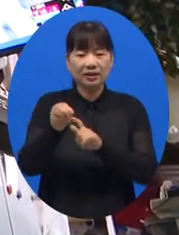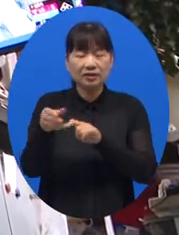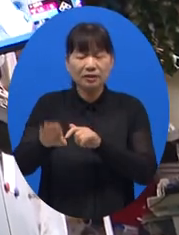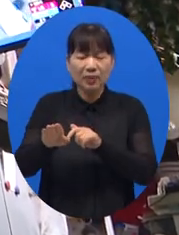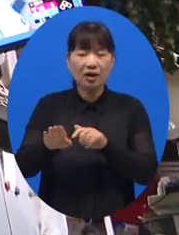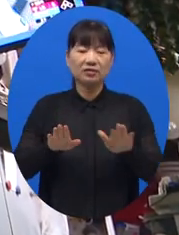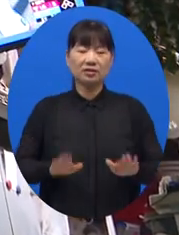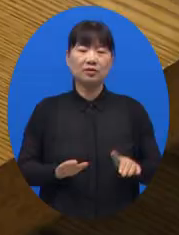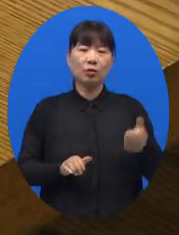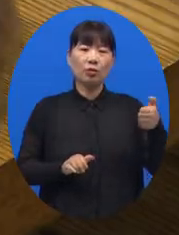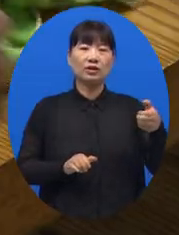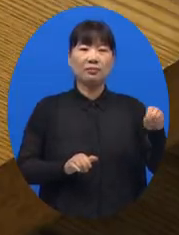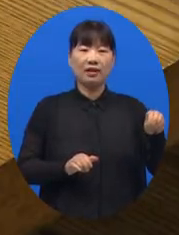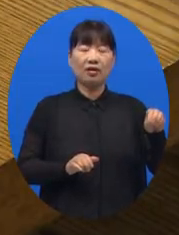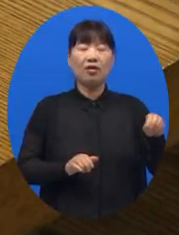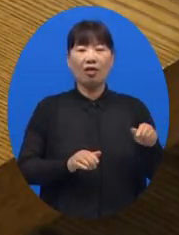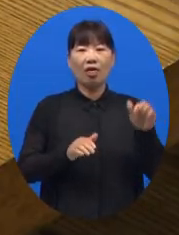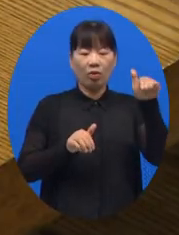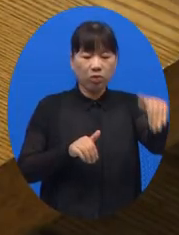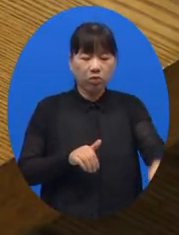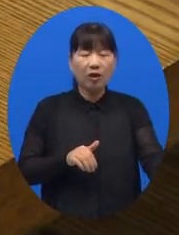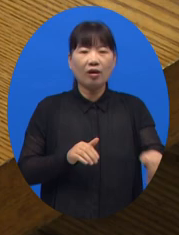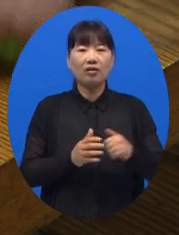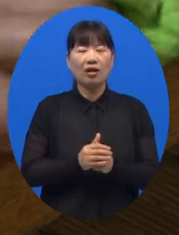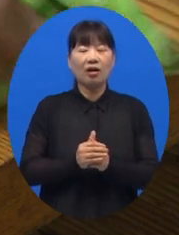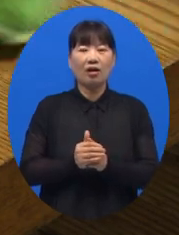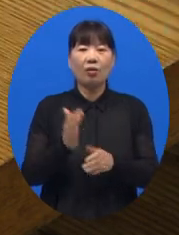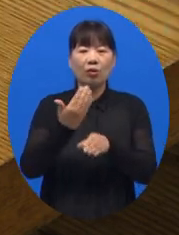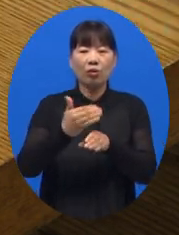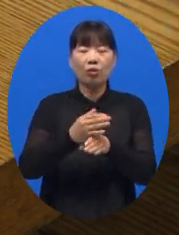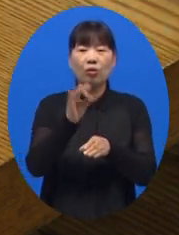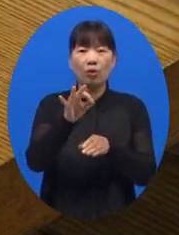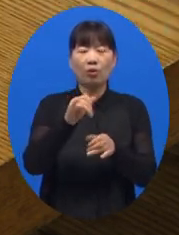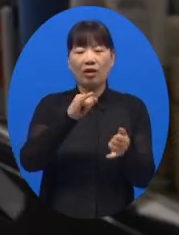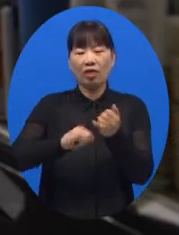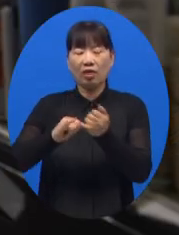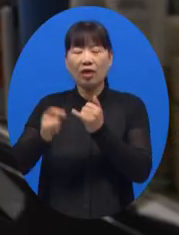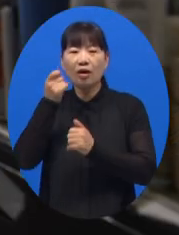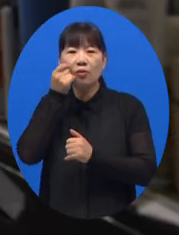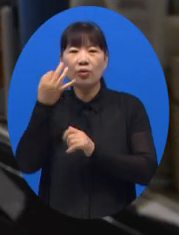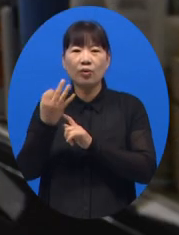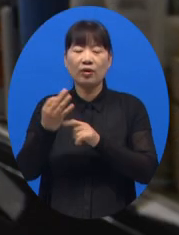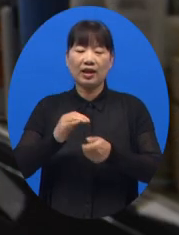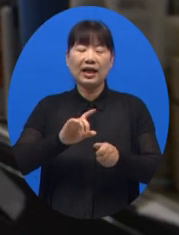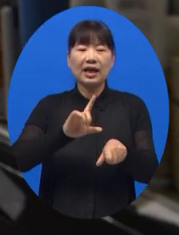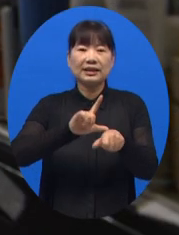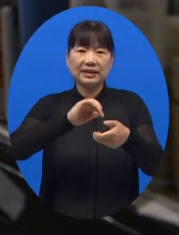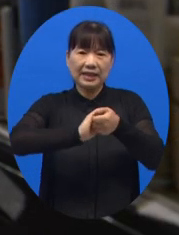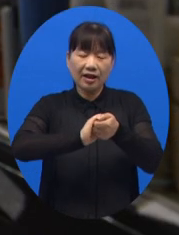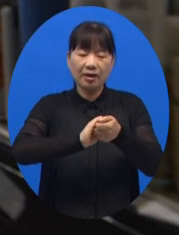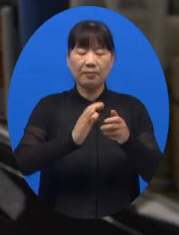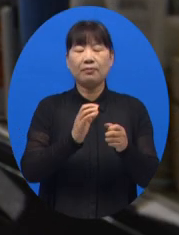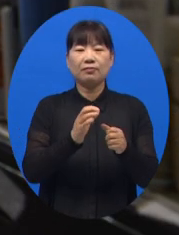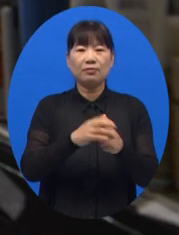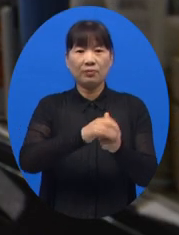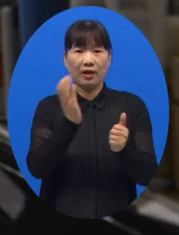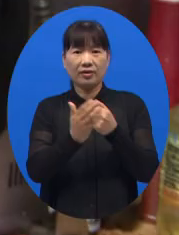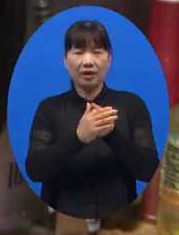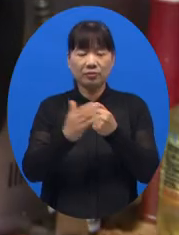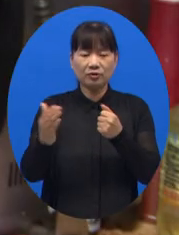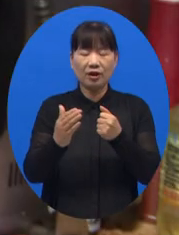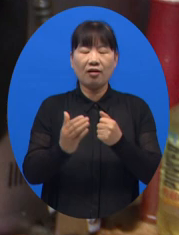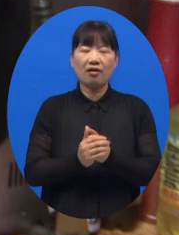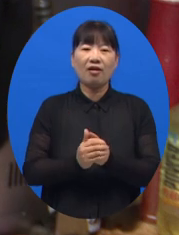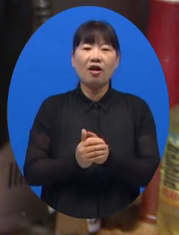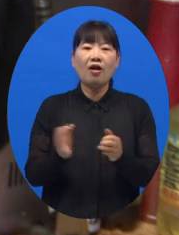수준까지 떨어져 임대료가 10개월 지나 밀렸습니다. 운영 시간 제한이 풀리면서 매출이 정상화되고 있지만 이번엔 또